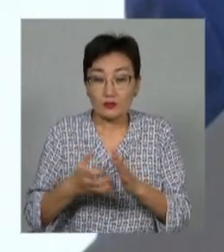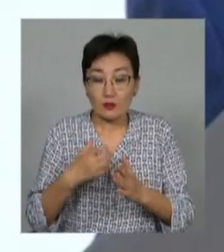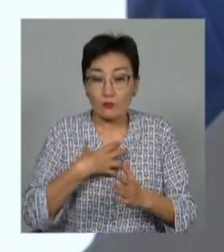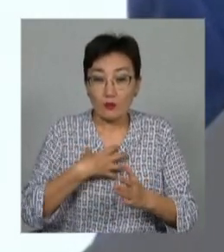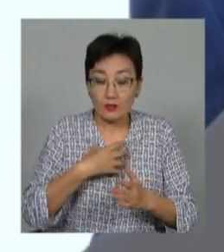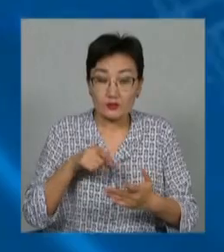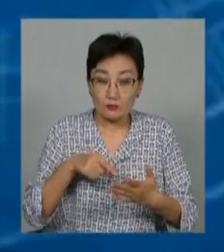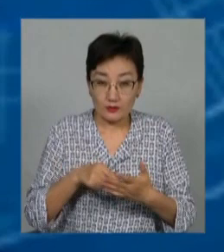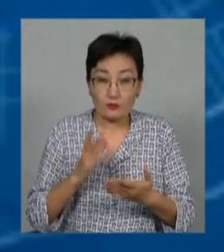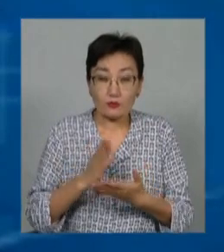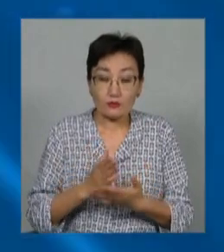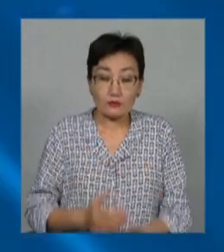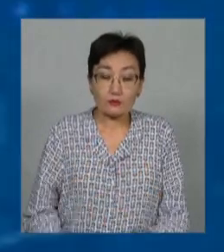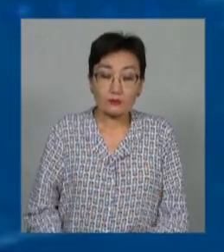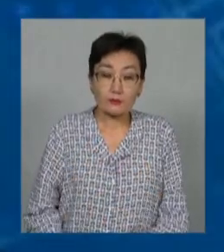болып қалуда.